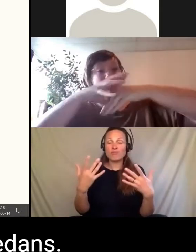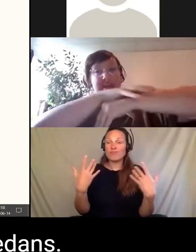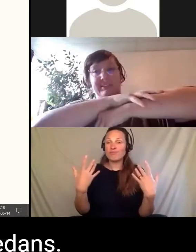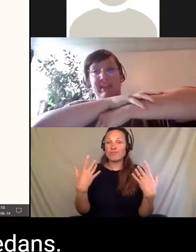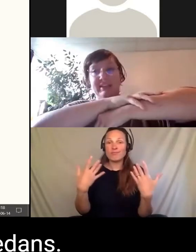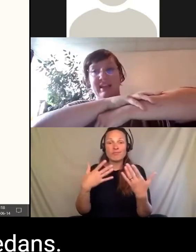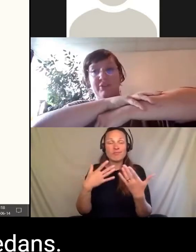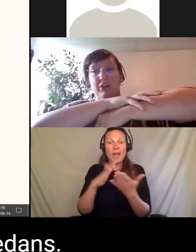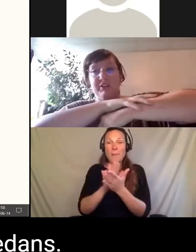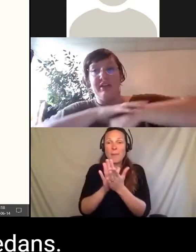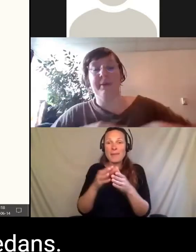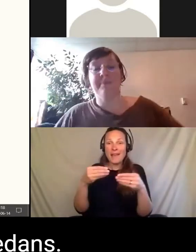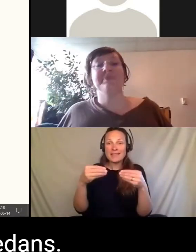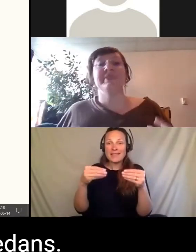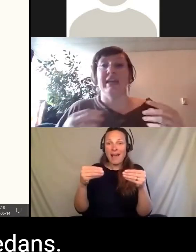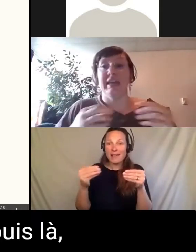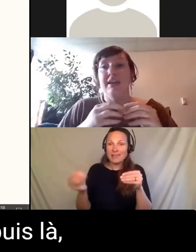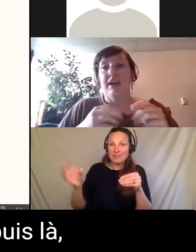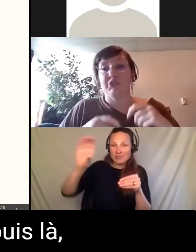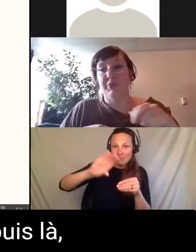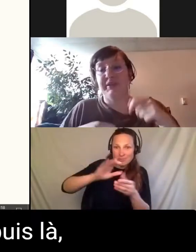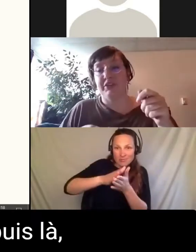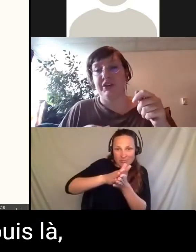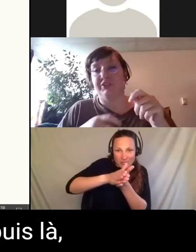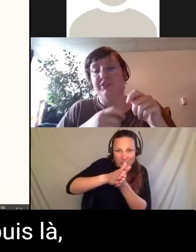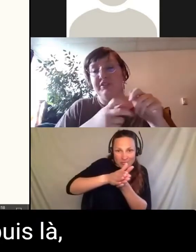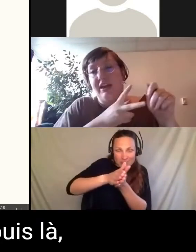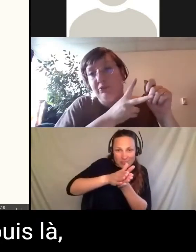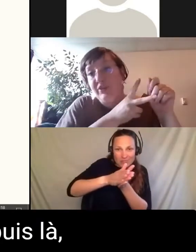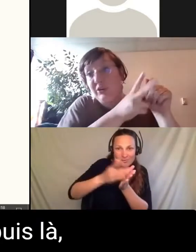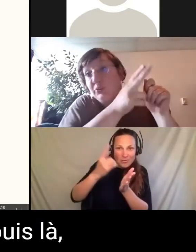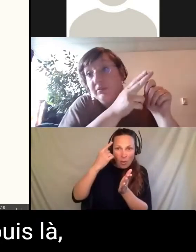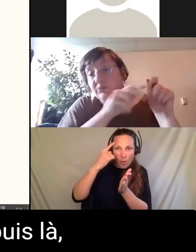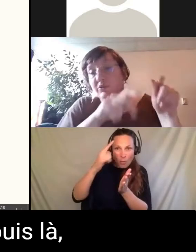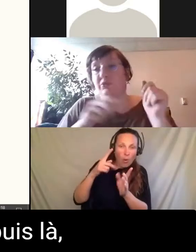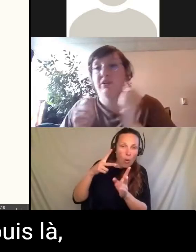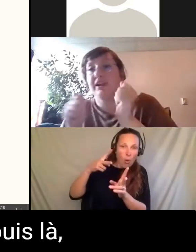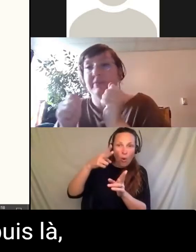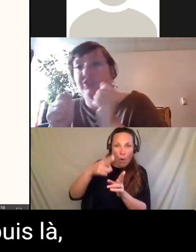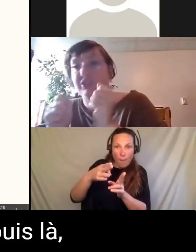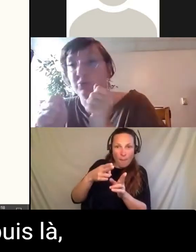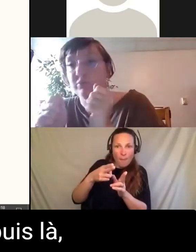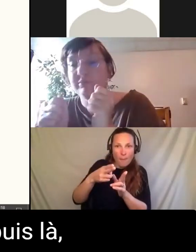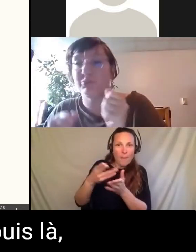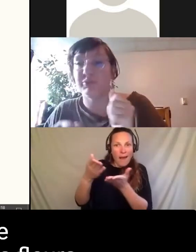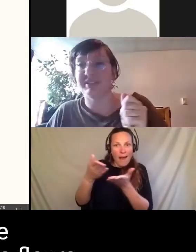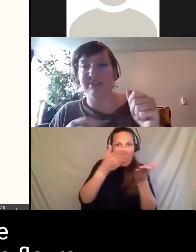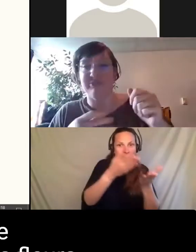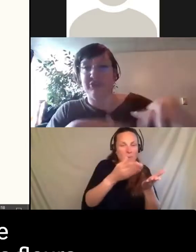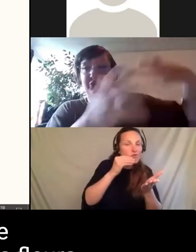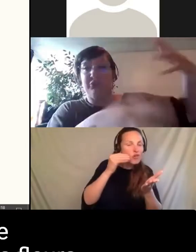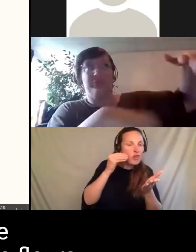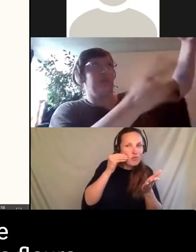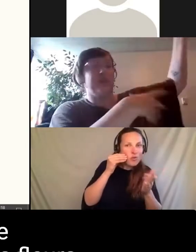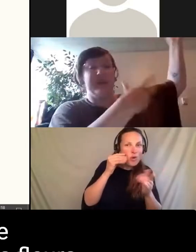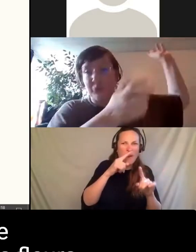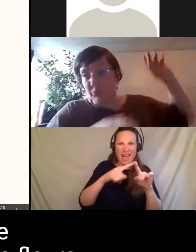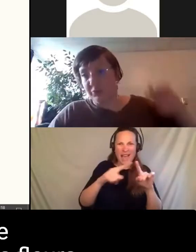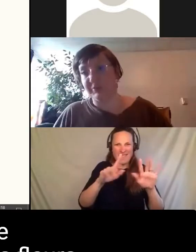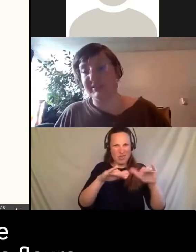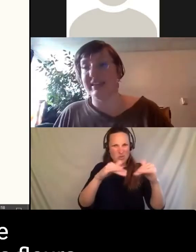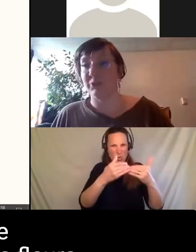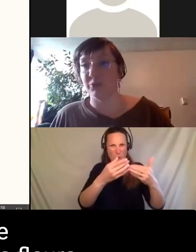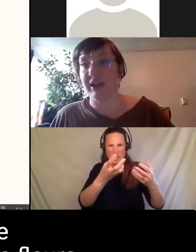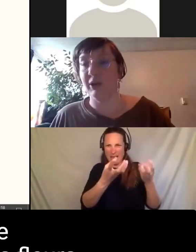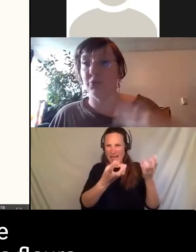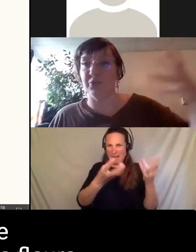mettre la tête de la fleur dedans et ensuite, vous la coupez. Puis là, vous l'amenez chez vous. Puis ça l'évite de tout perdre